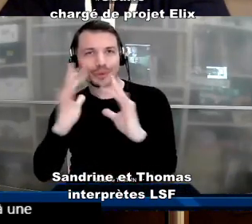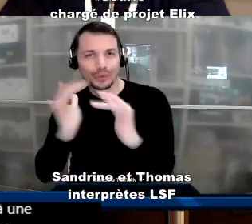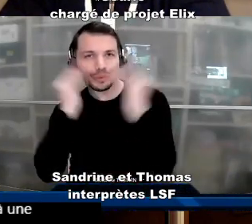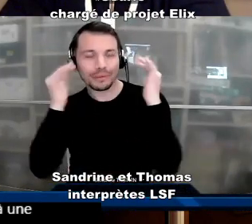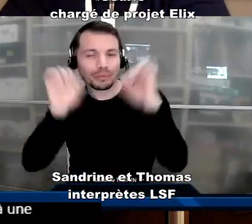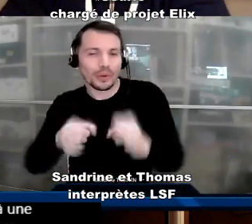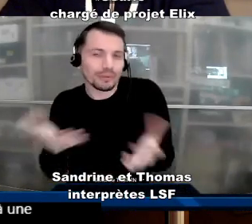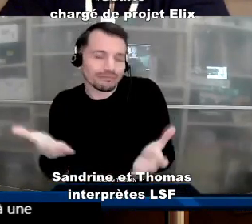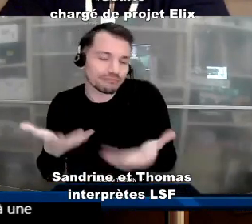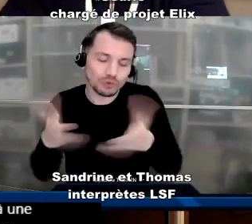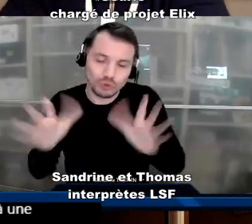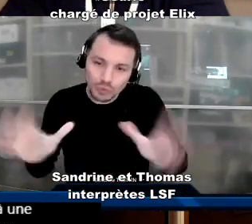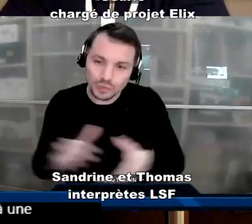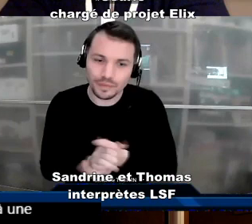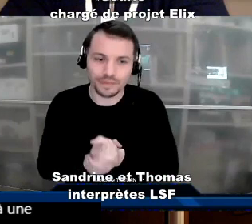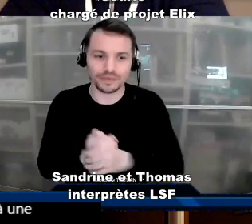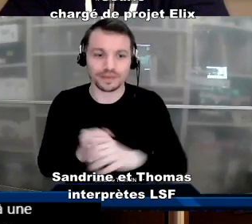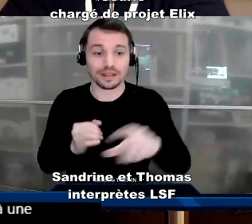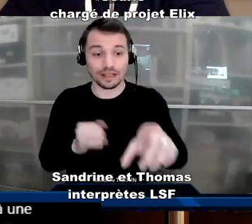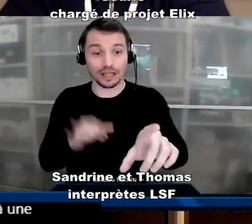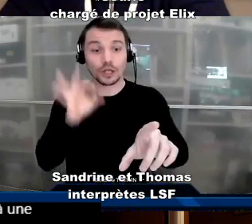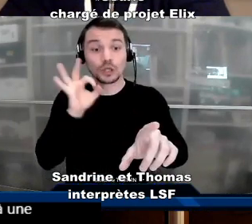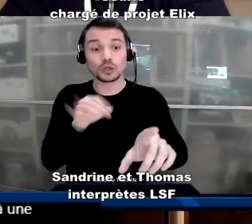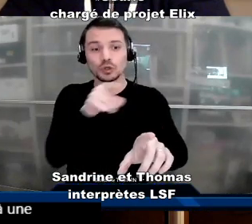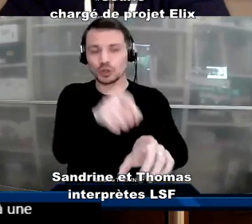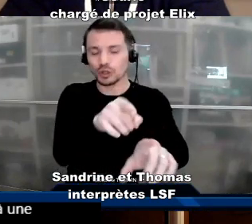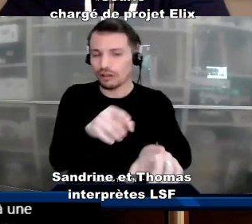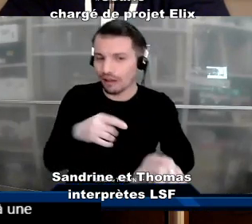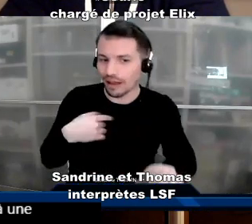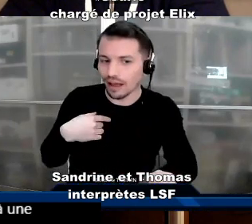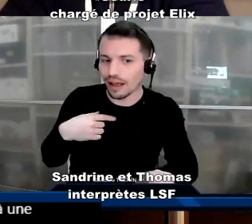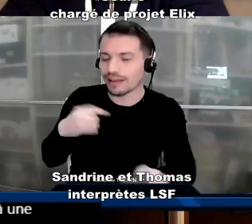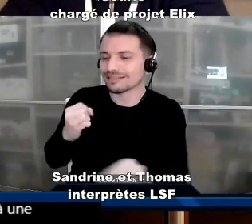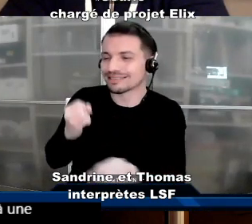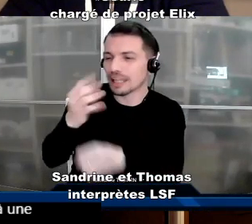Je compte plus les personnes autour de moi qui me disent, y compris